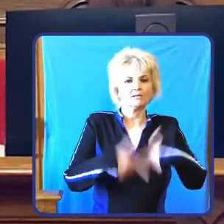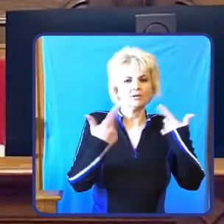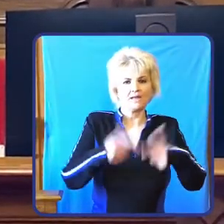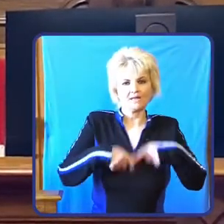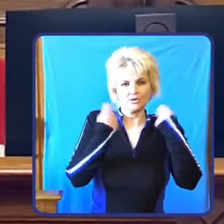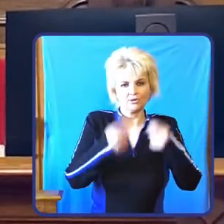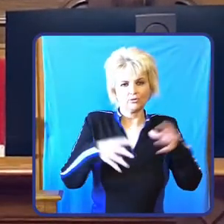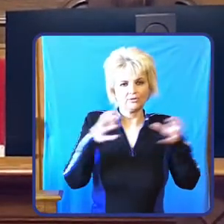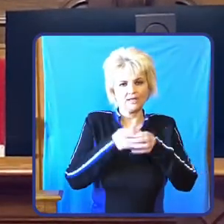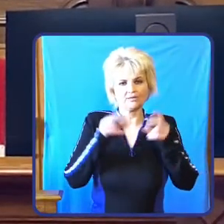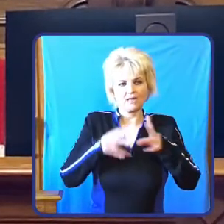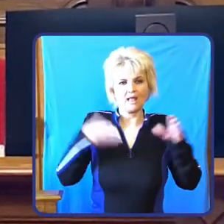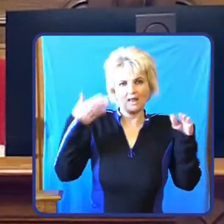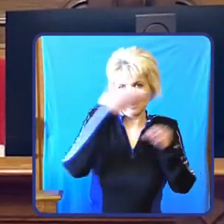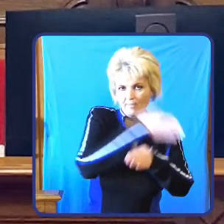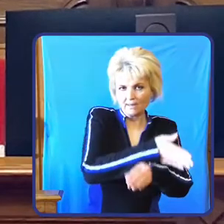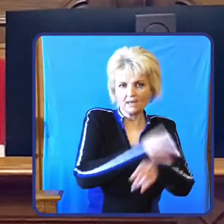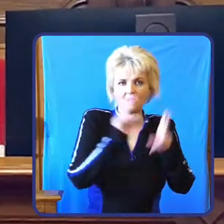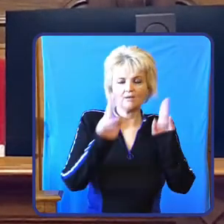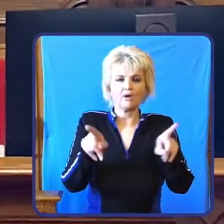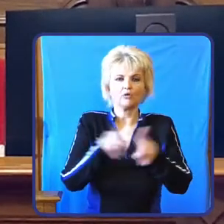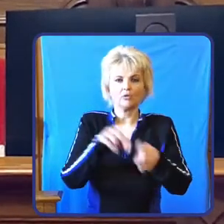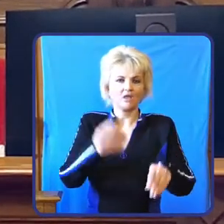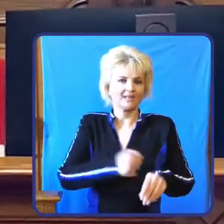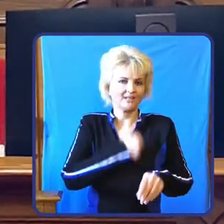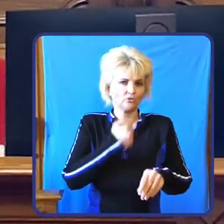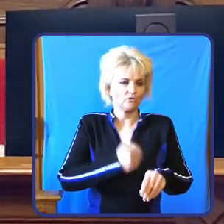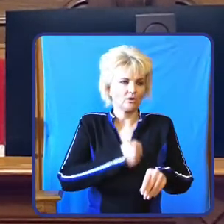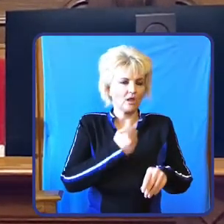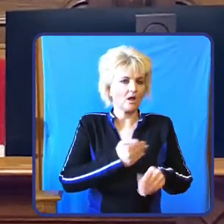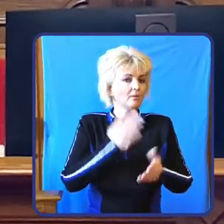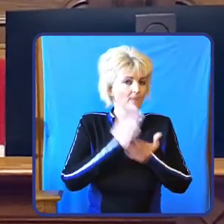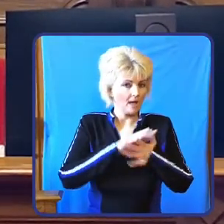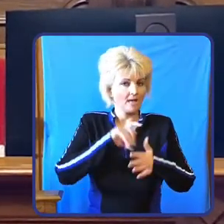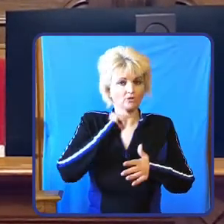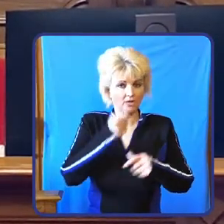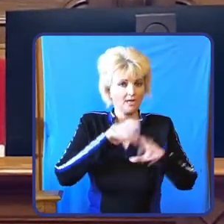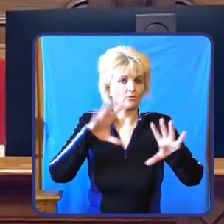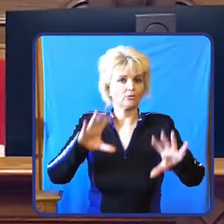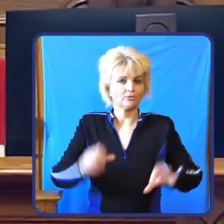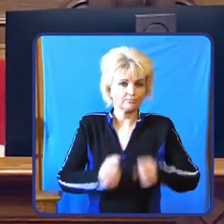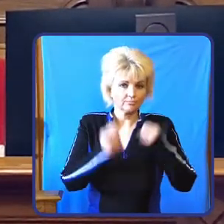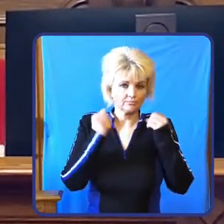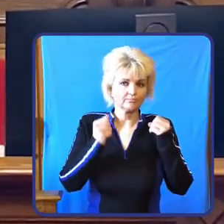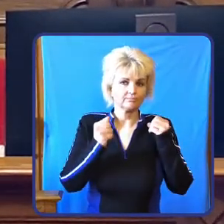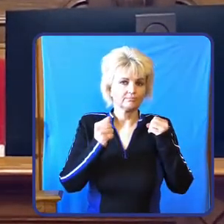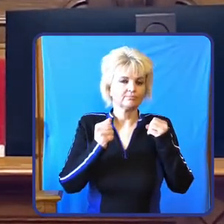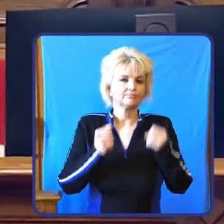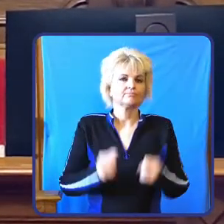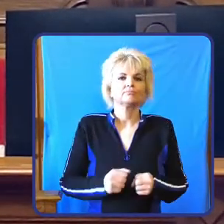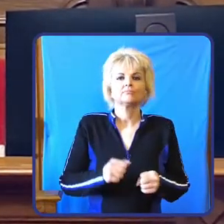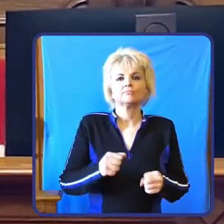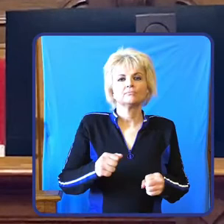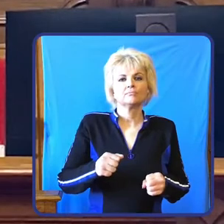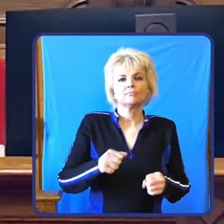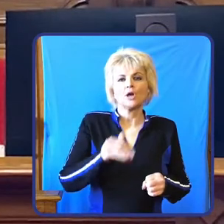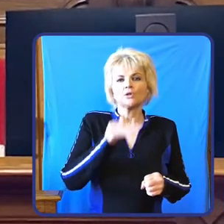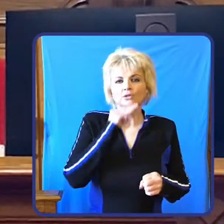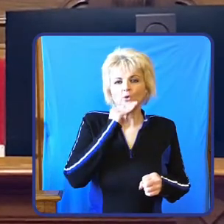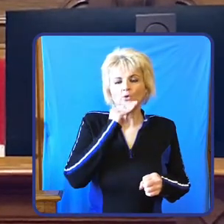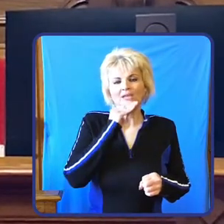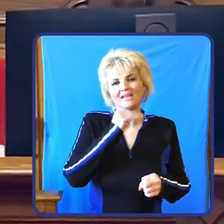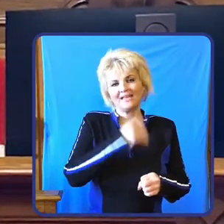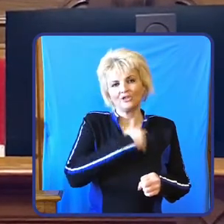kell jelölni. Van olyan iskola intézmény, ami mellett ez már megvalósult. Szőnyit mondhatnám, vagy a Liszt Ferencet például, de